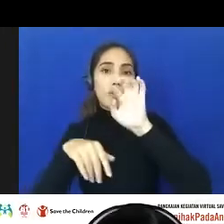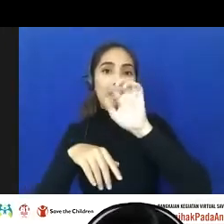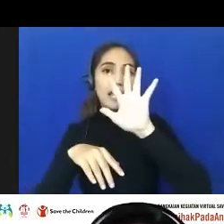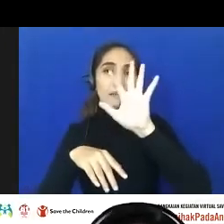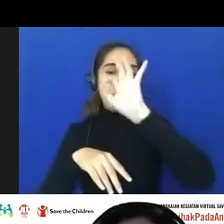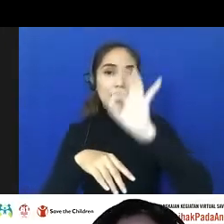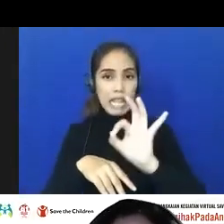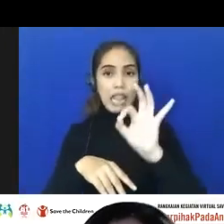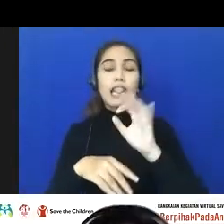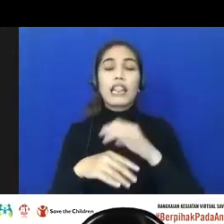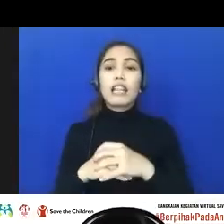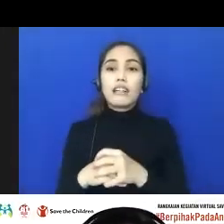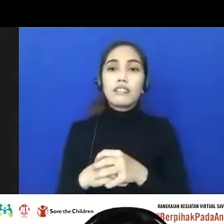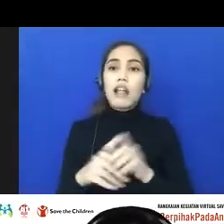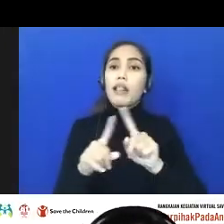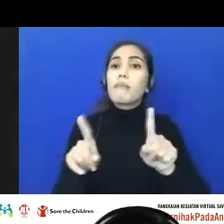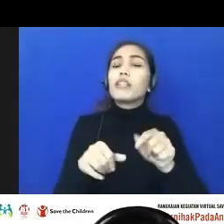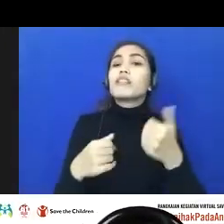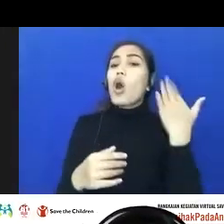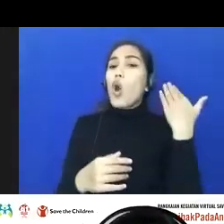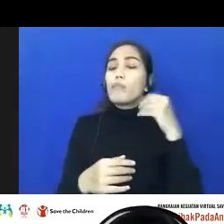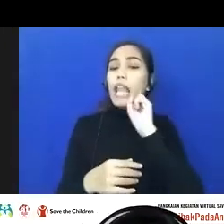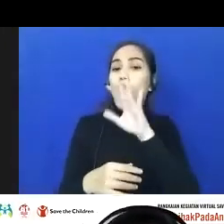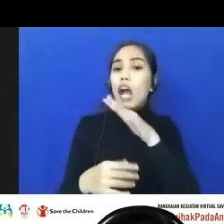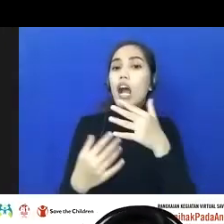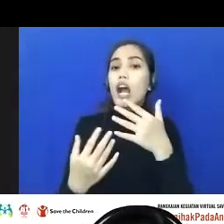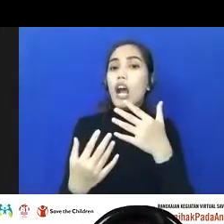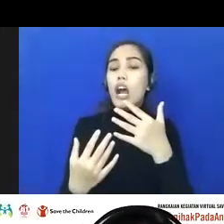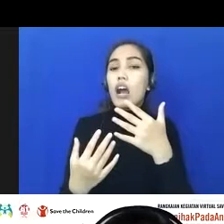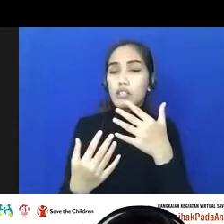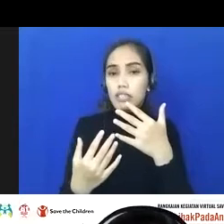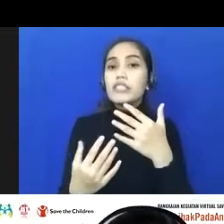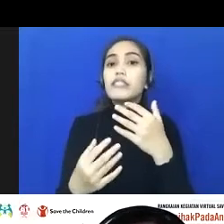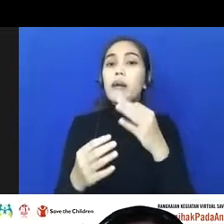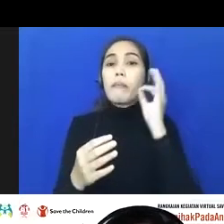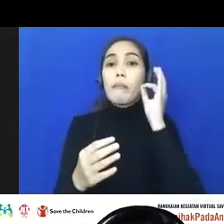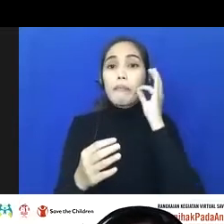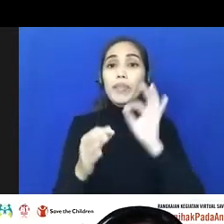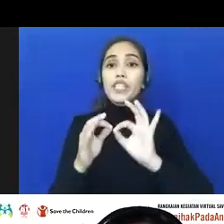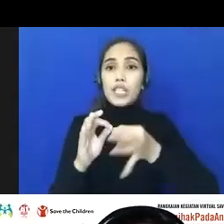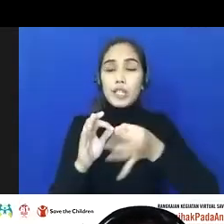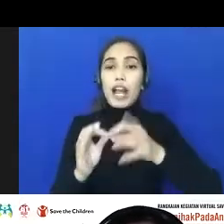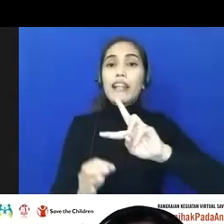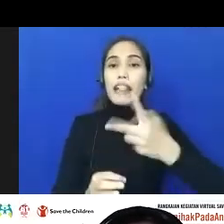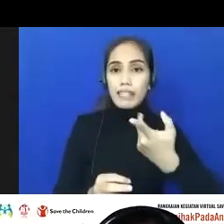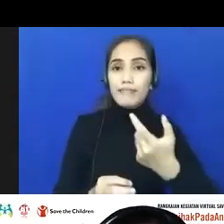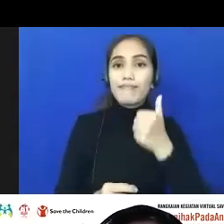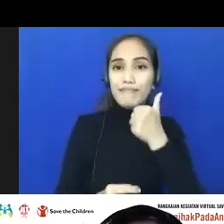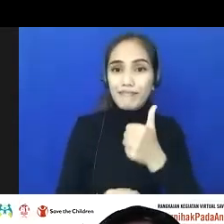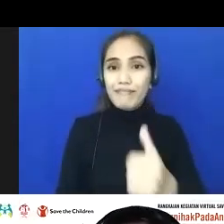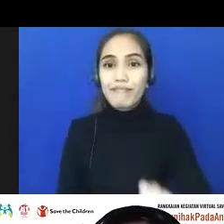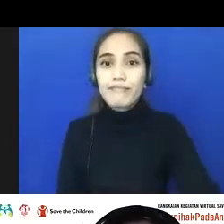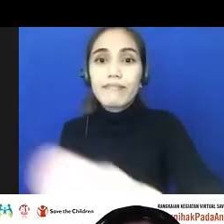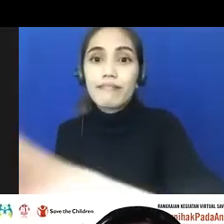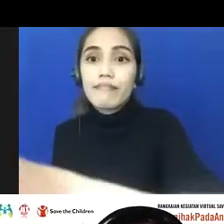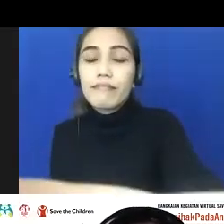94,5%. Tapi seperti tadi sudah disebutkan bahwa MTBS ini harus diberikan pada